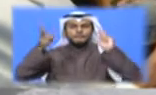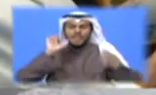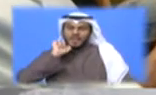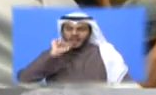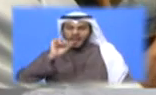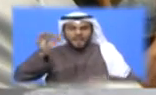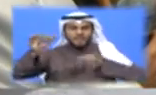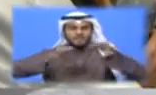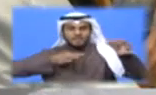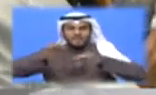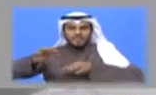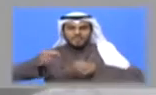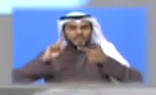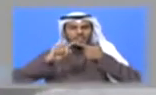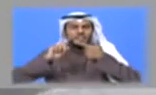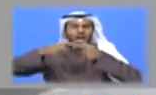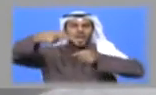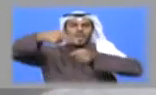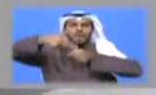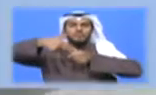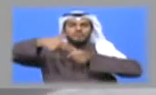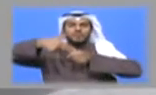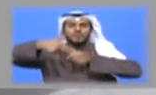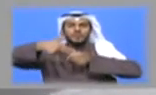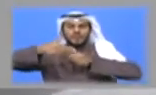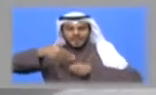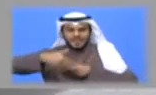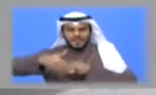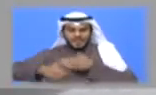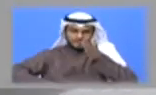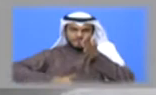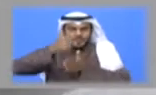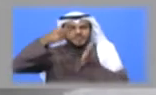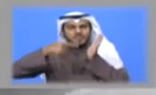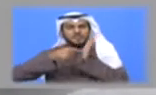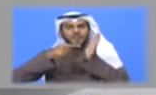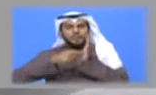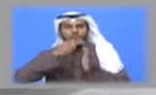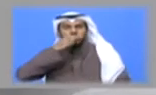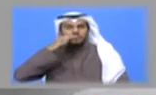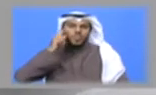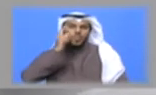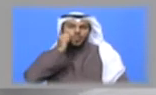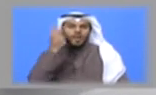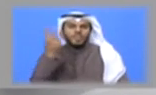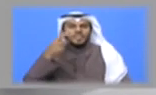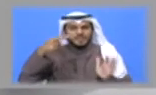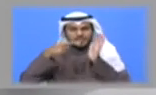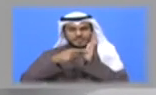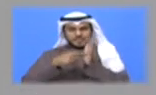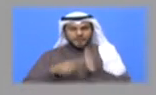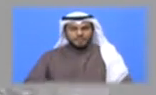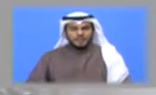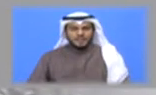ضم العديد من المشاريع للطلبة المقبلين على التخرج. تنظيم هذا المعرض المميز لإطلاق